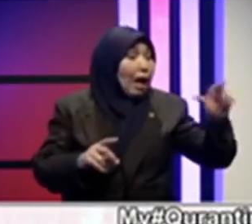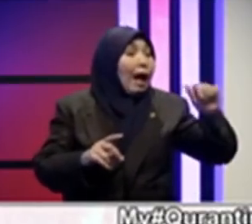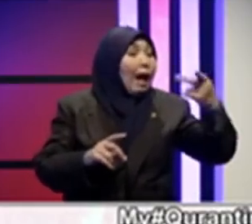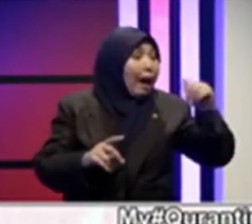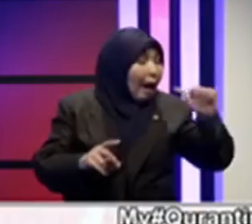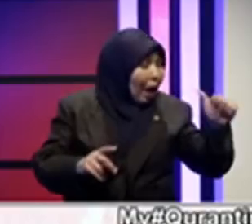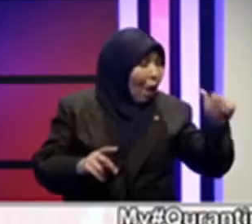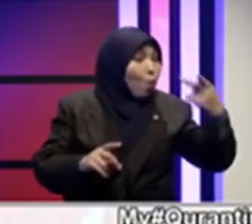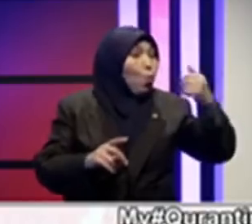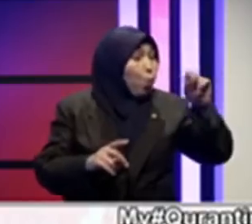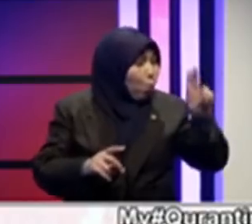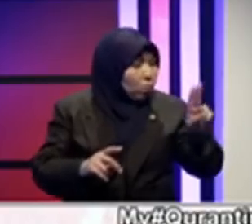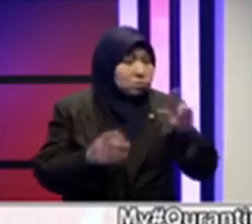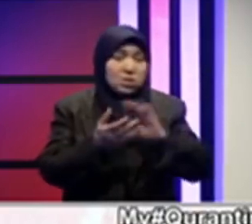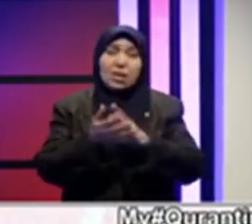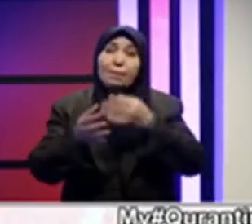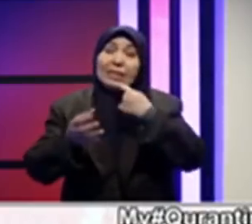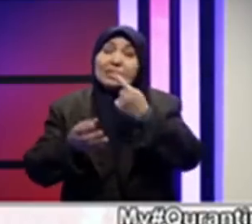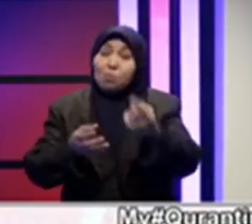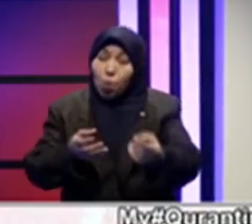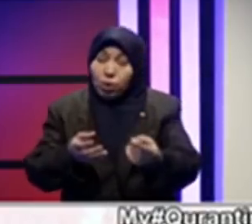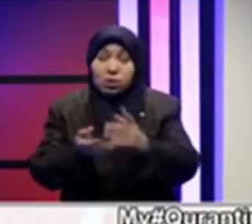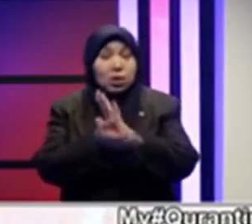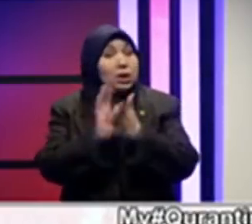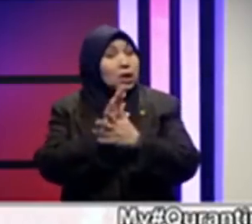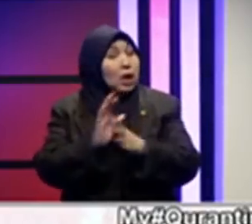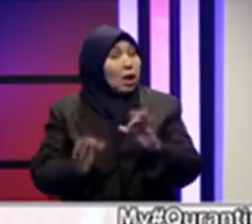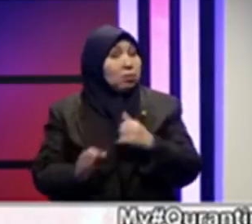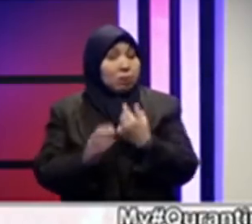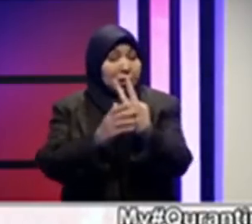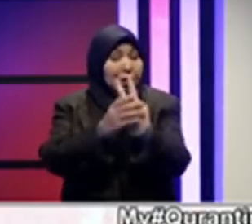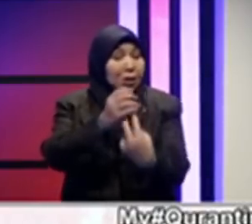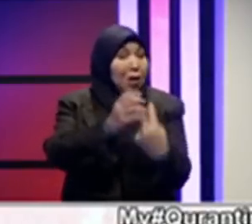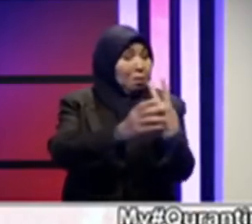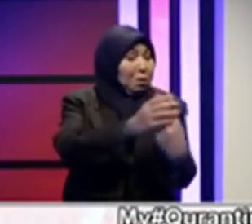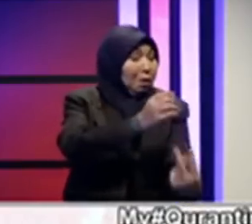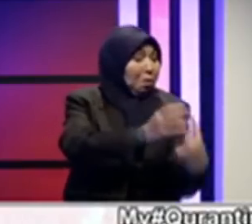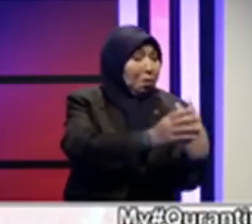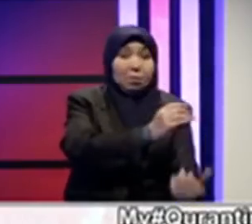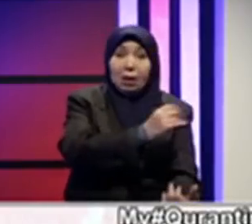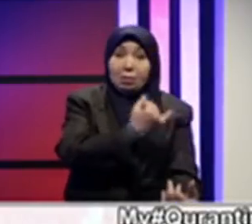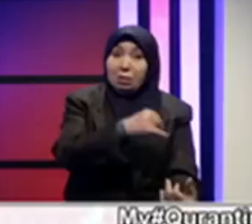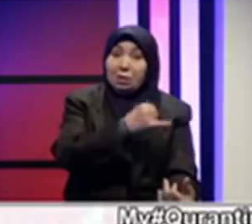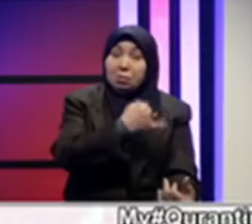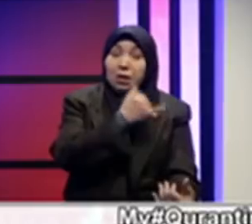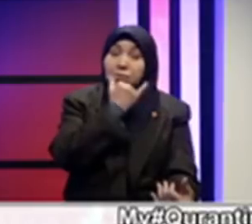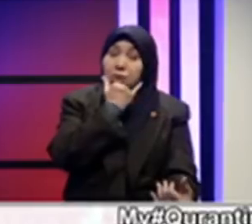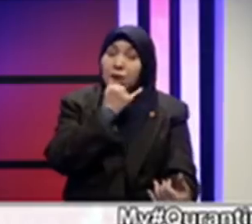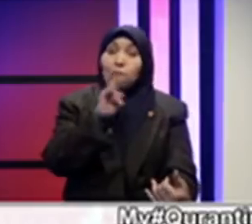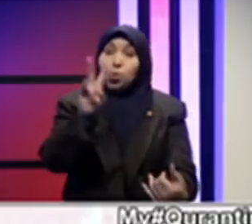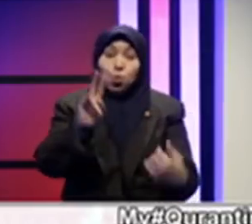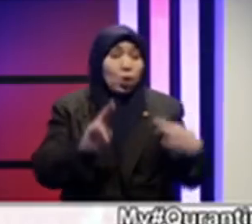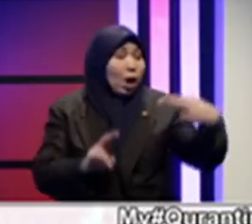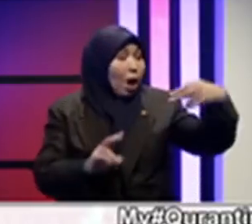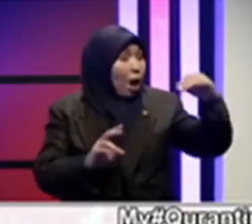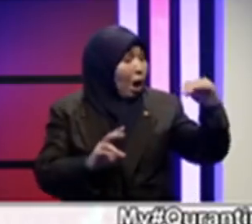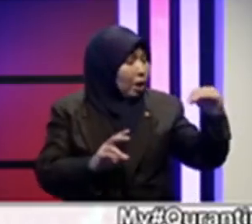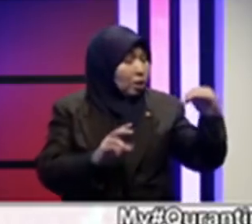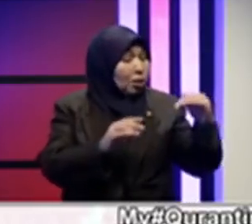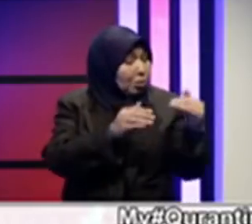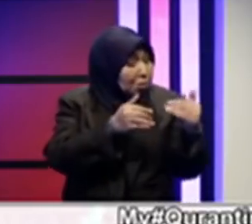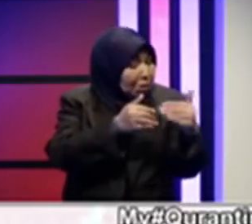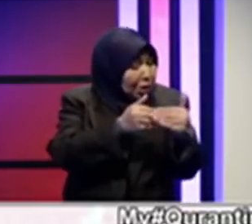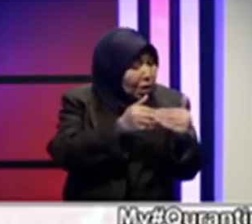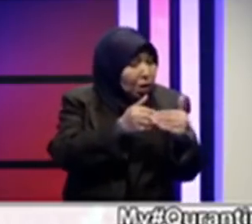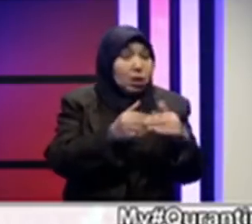kena jelaskan. Kalau tidak, dia bunyi seperti mana, tenggelam antara satu sama lain. Sebab di sini dua ha ini berada pada berdekatan. Yang